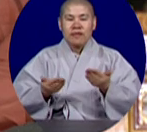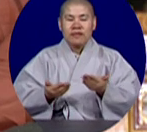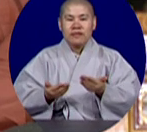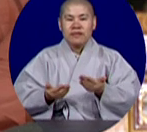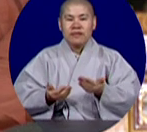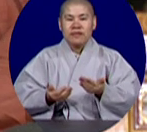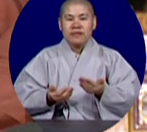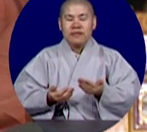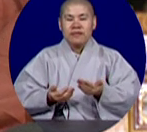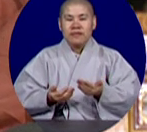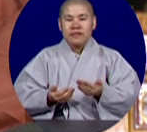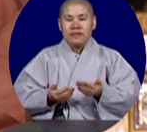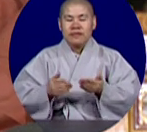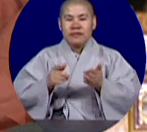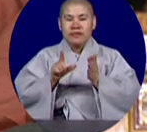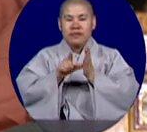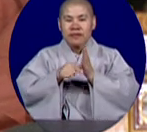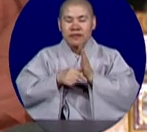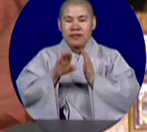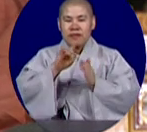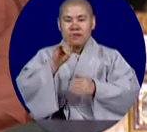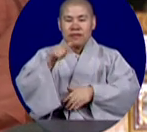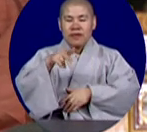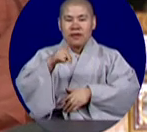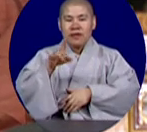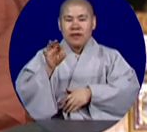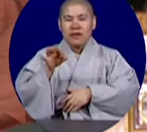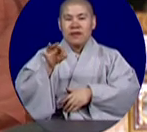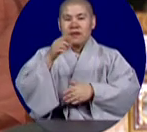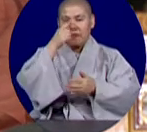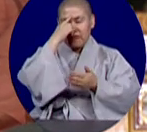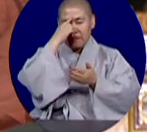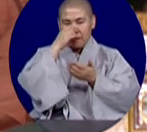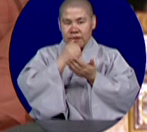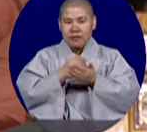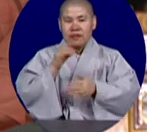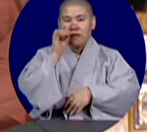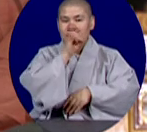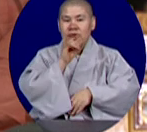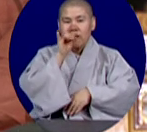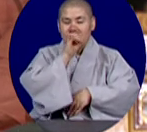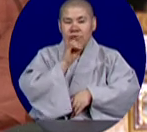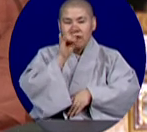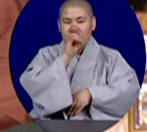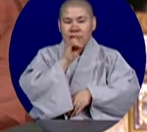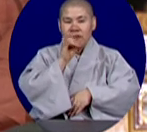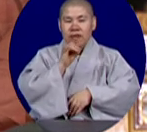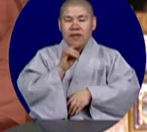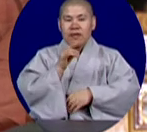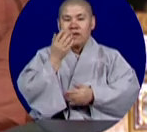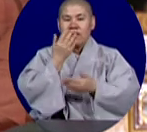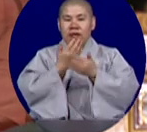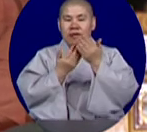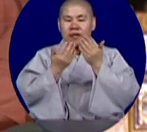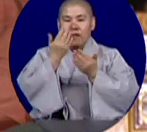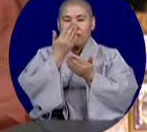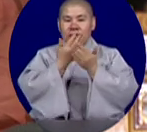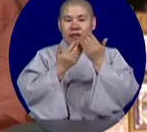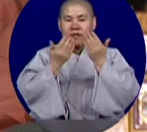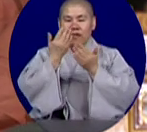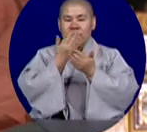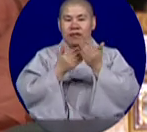네. 근데 그 당시에 이제 그 백장 스님이 그 여우를 화장을 떡 해